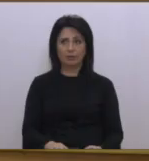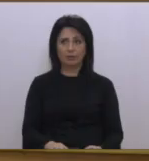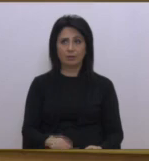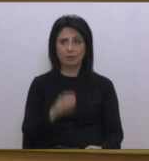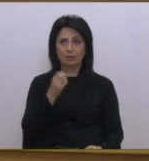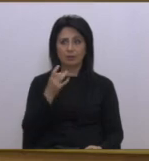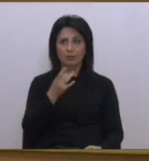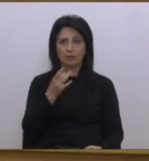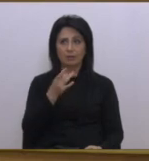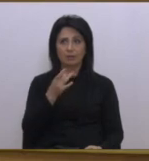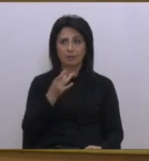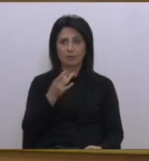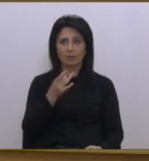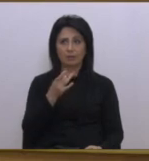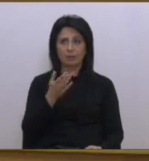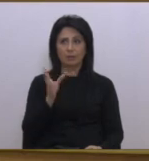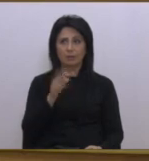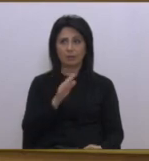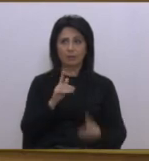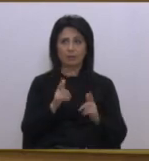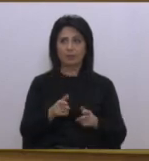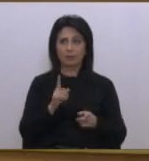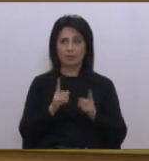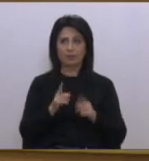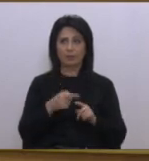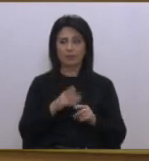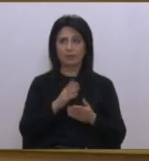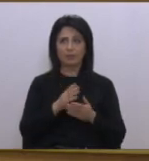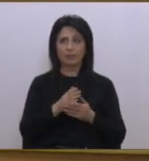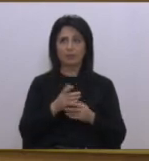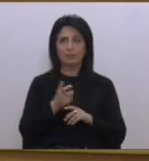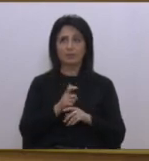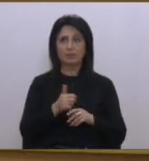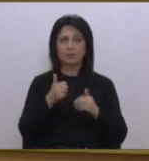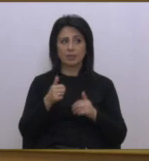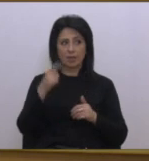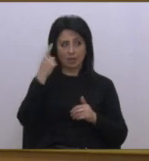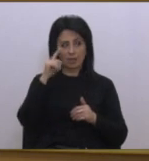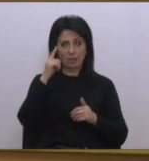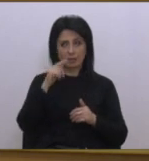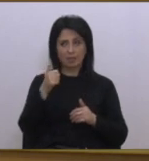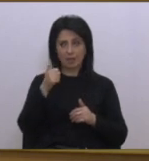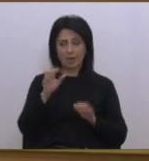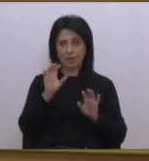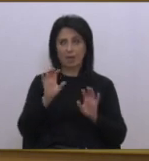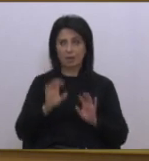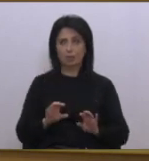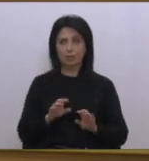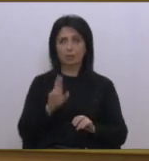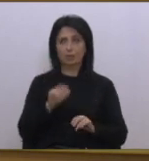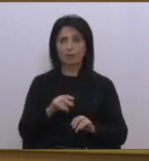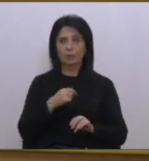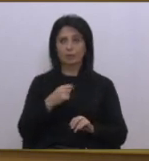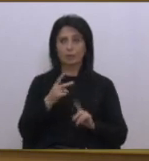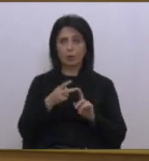Კიდევ ერთხელ ალბათ ყველავთ ახდებით ნამდვილად, რომ ეს არის ძალიან კარგი ინიციატივა და კარგი კანონი და